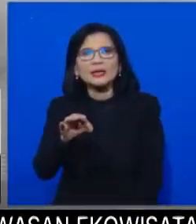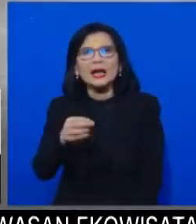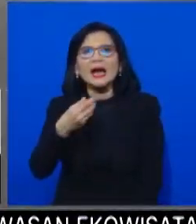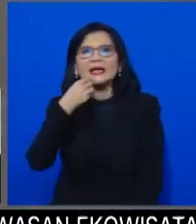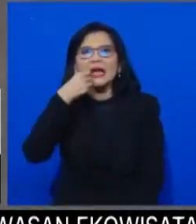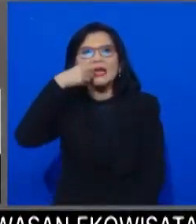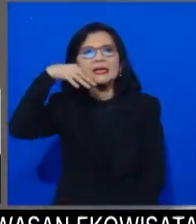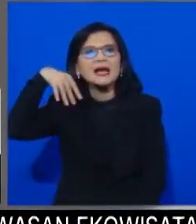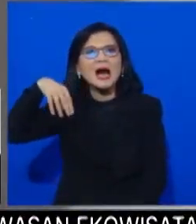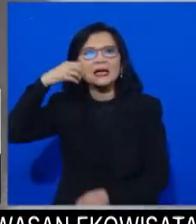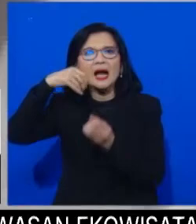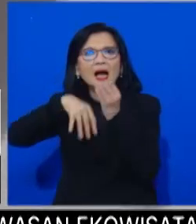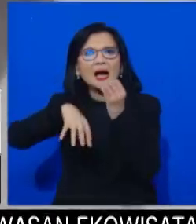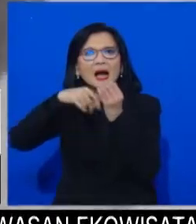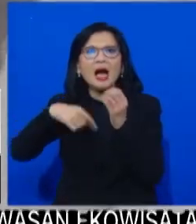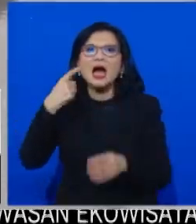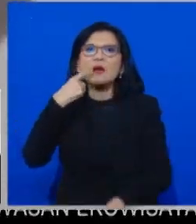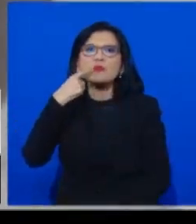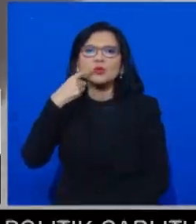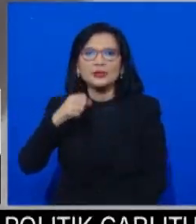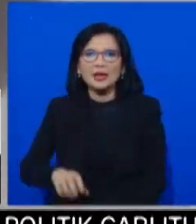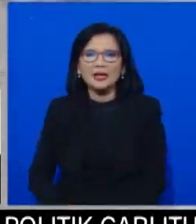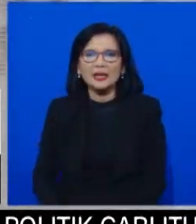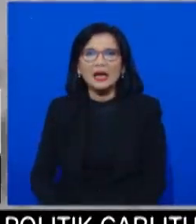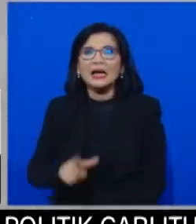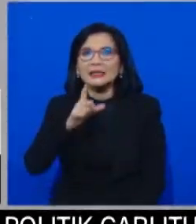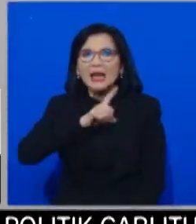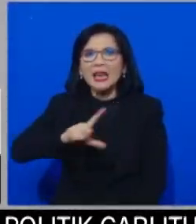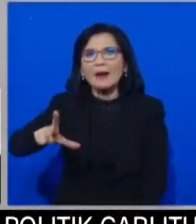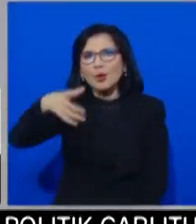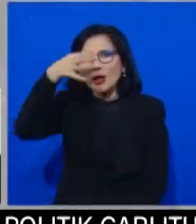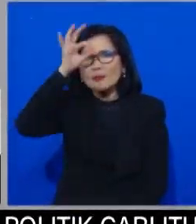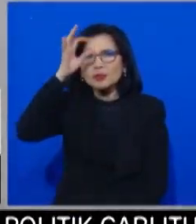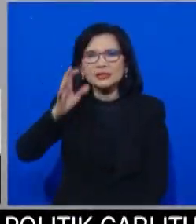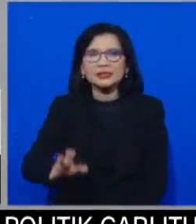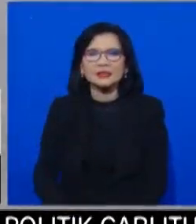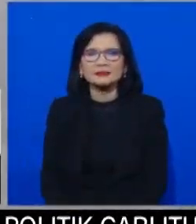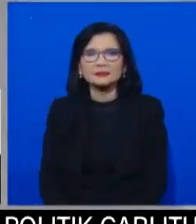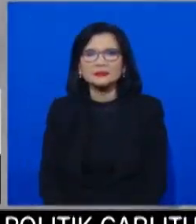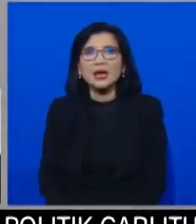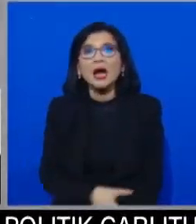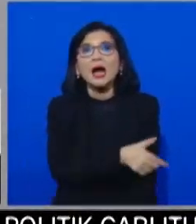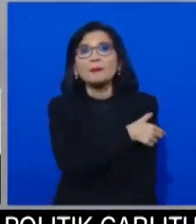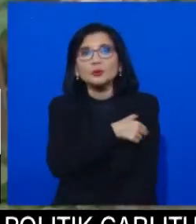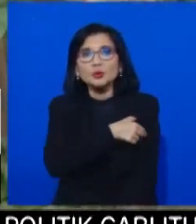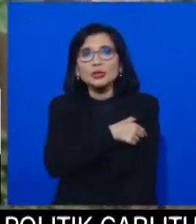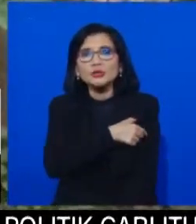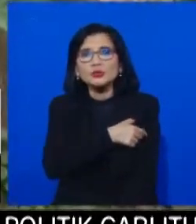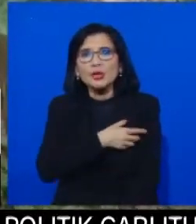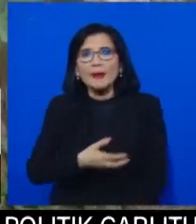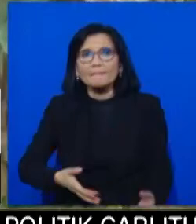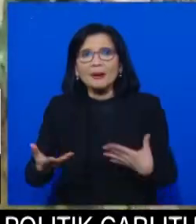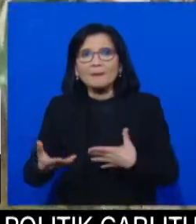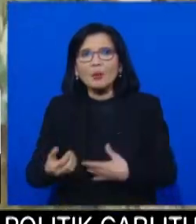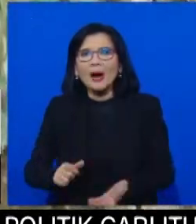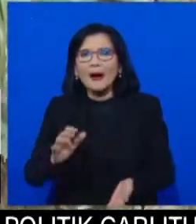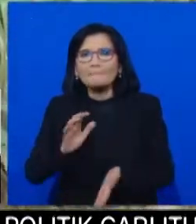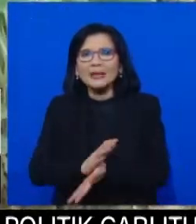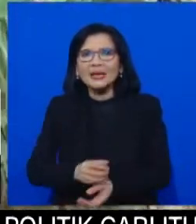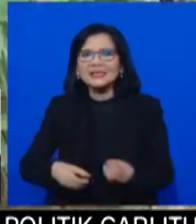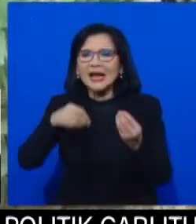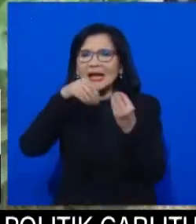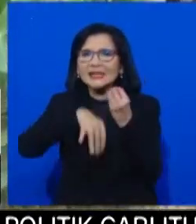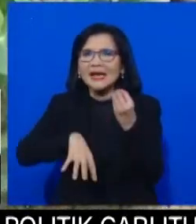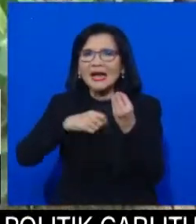mulutnya. Warga kemudian memutuskan melaporkan peristiwa itu pada polisi. Petugas kemudian membawa sampel bercak darah dan es krim